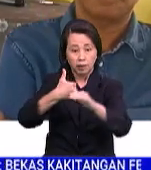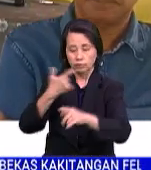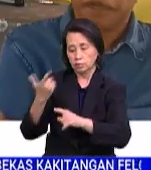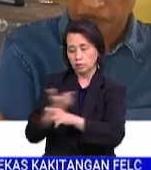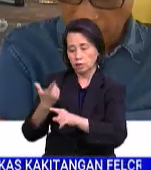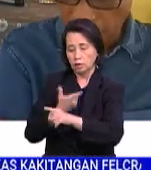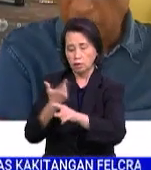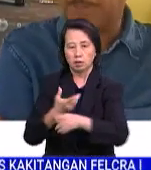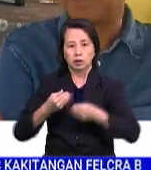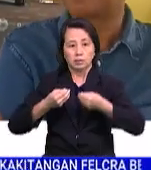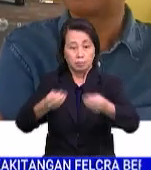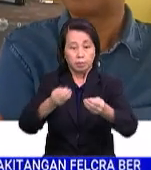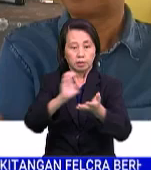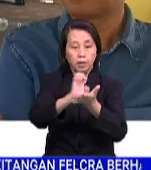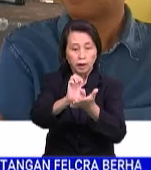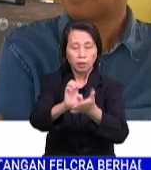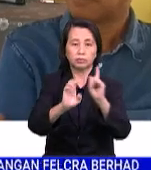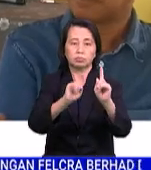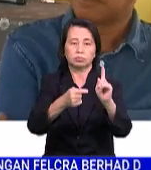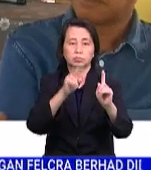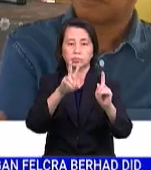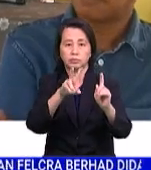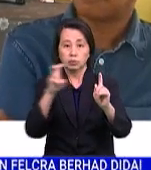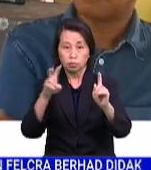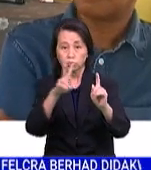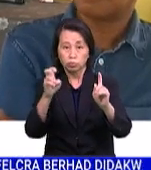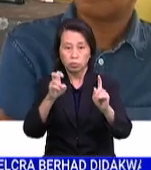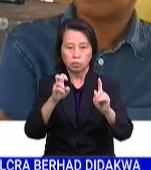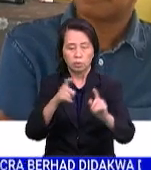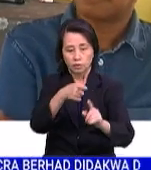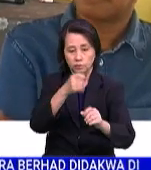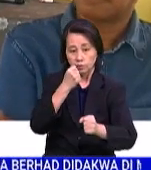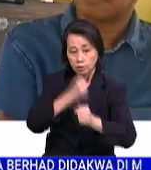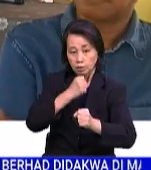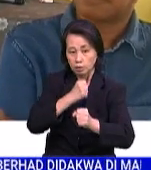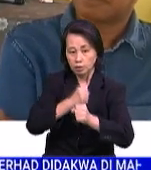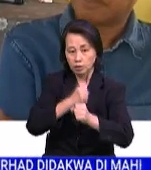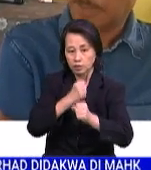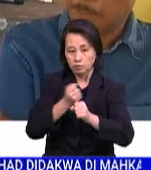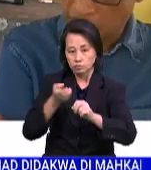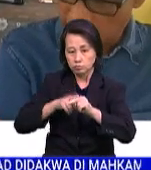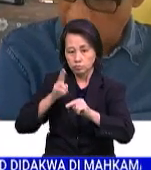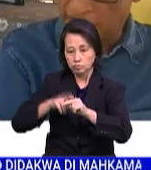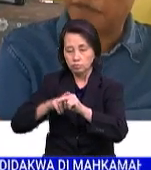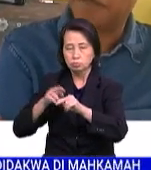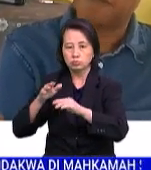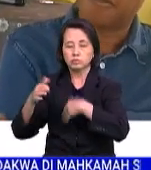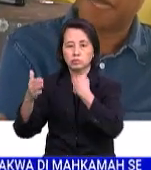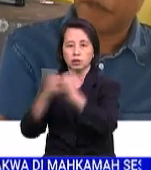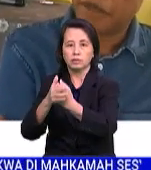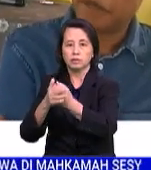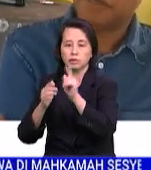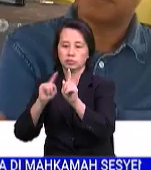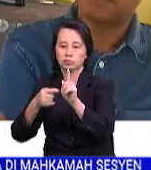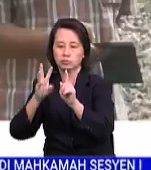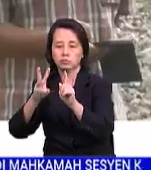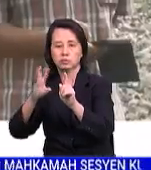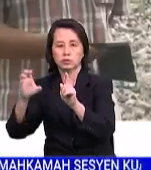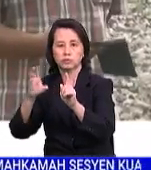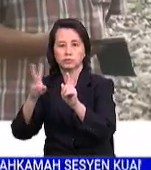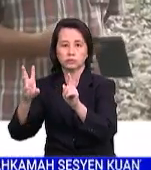kita beri RM1,200. Kemudian bila dia bekerja, pendapatannya dapat ditingkatkan kepada RM1,600.